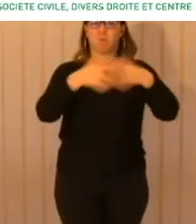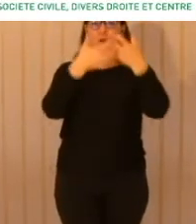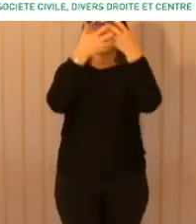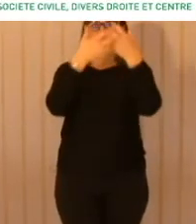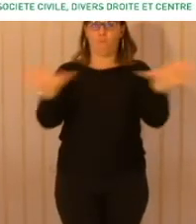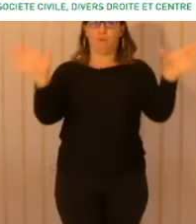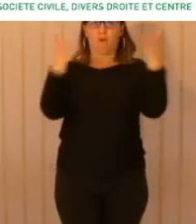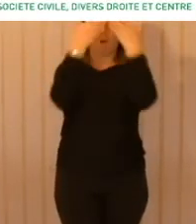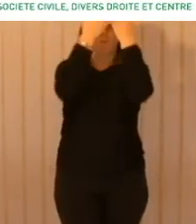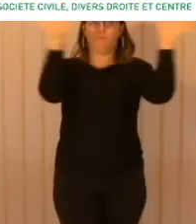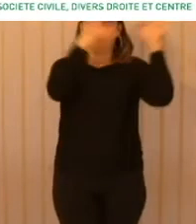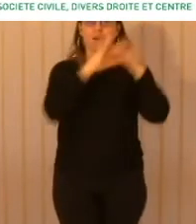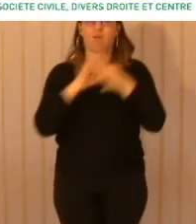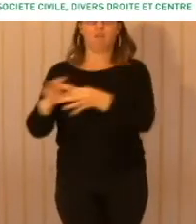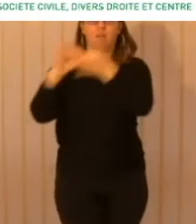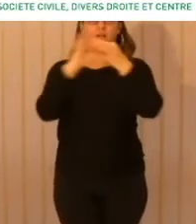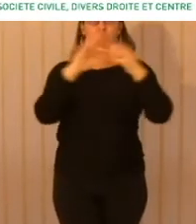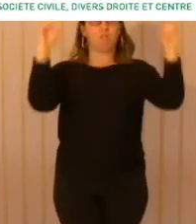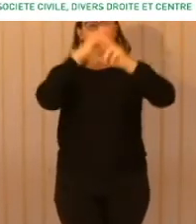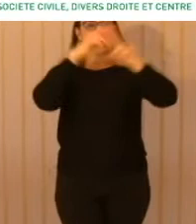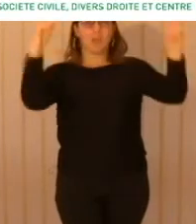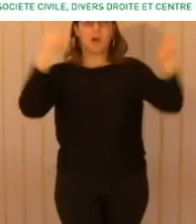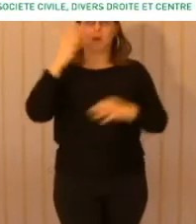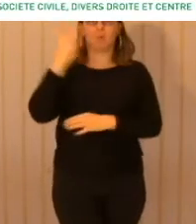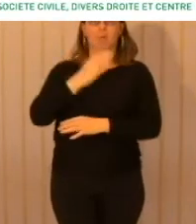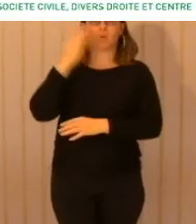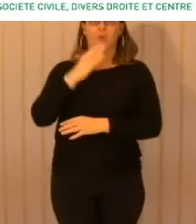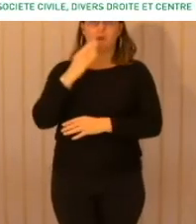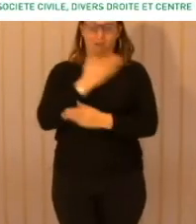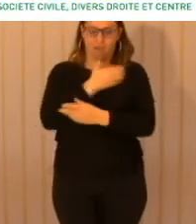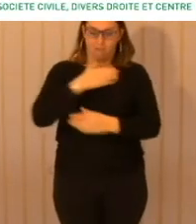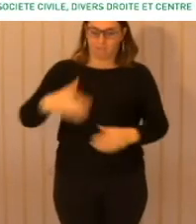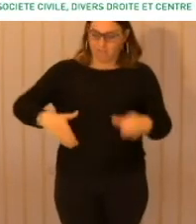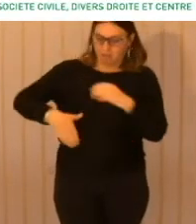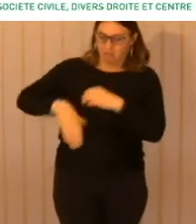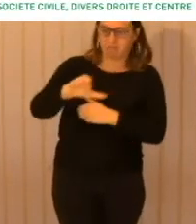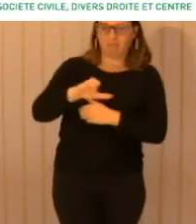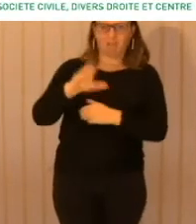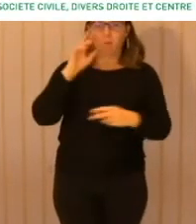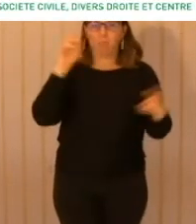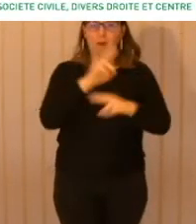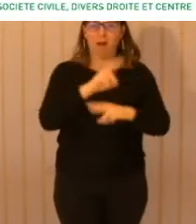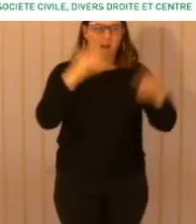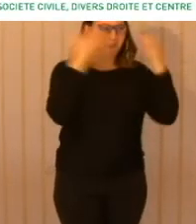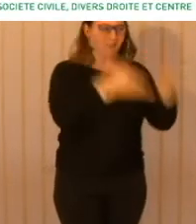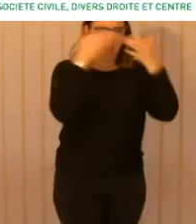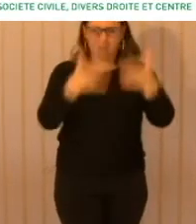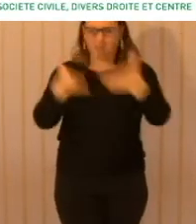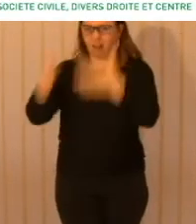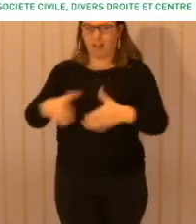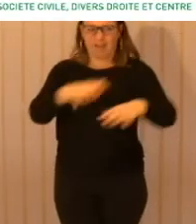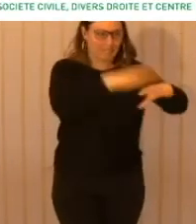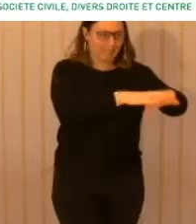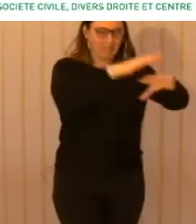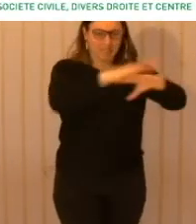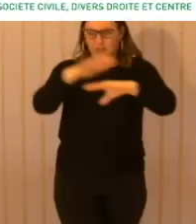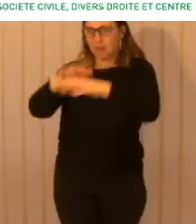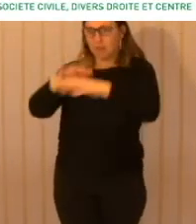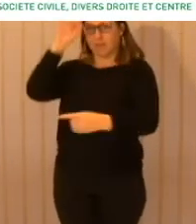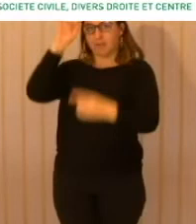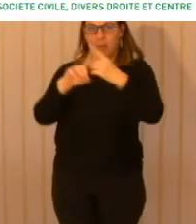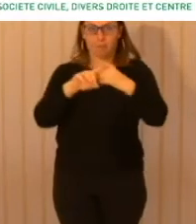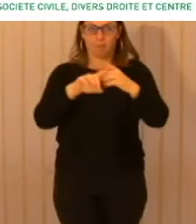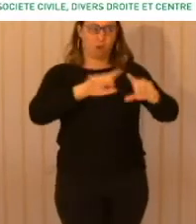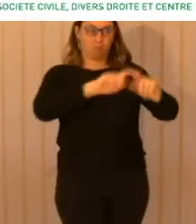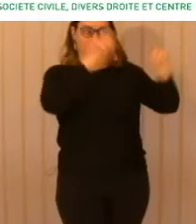globale, et de penser les investissements de la ville autres que ceux des quartiers, dans le sens de la requalification des